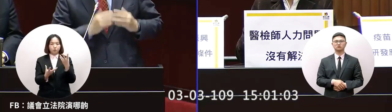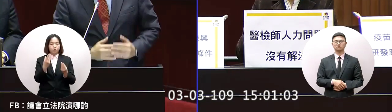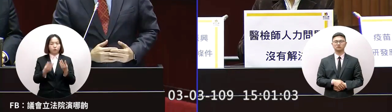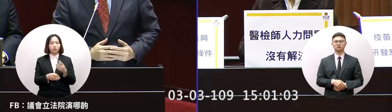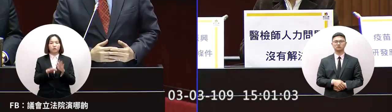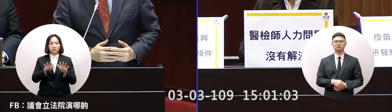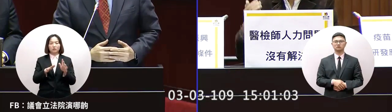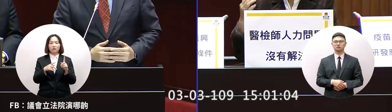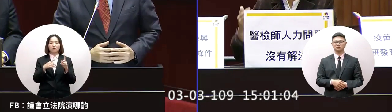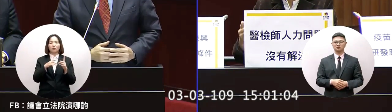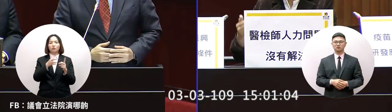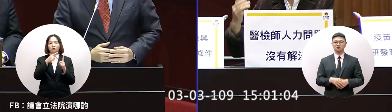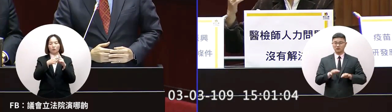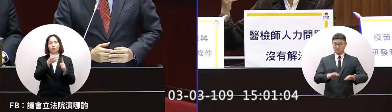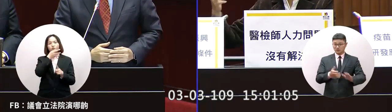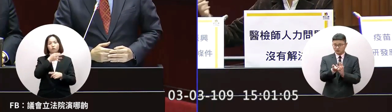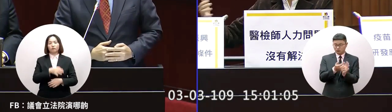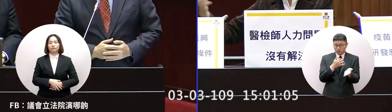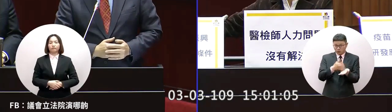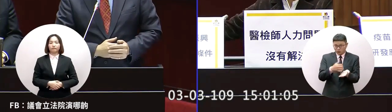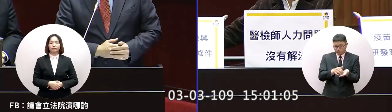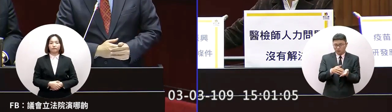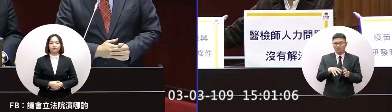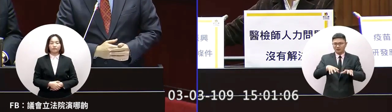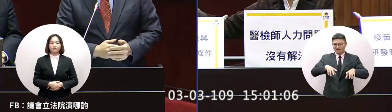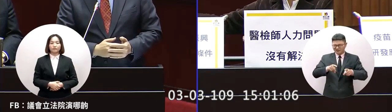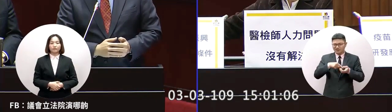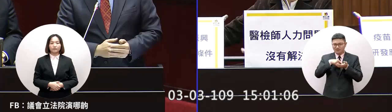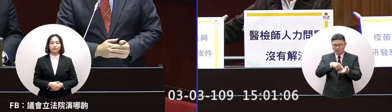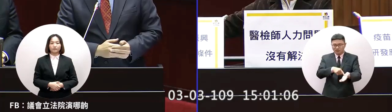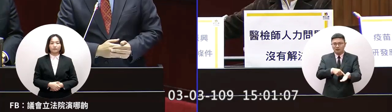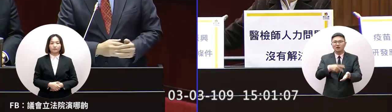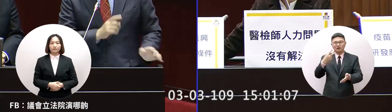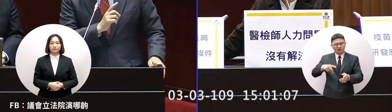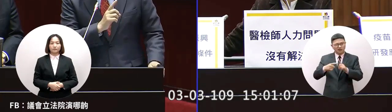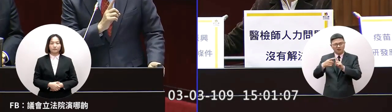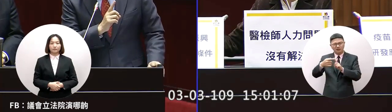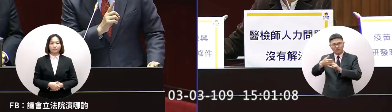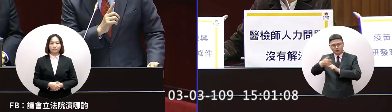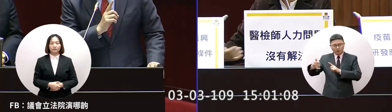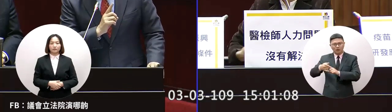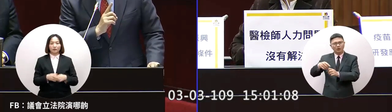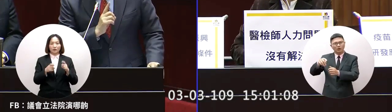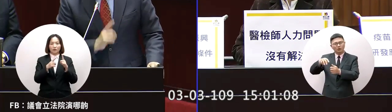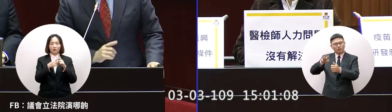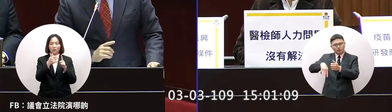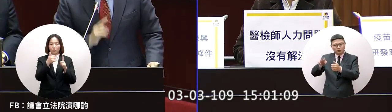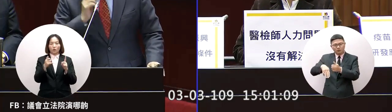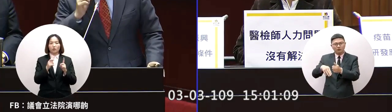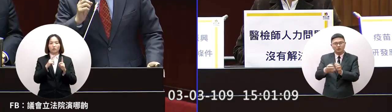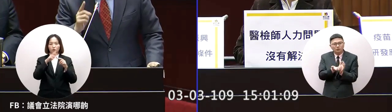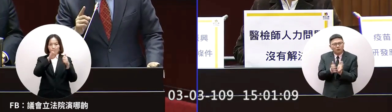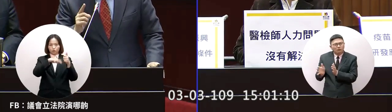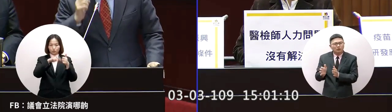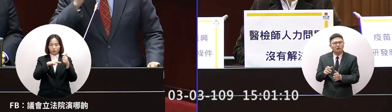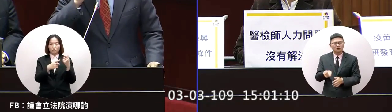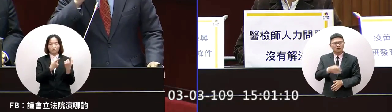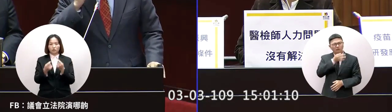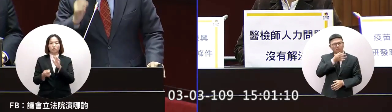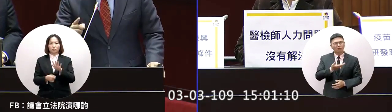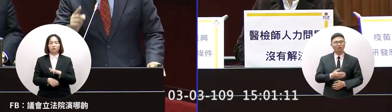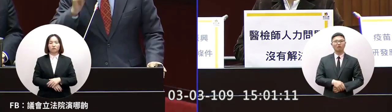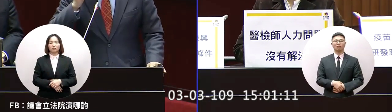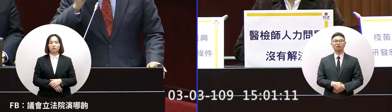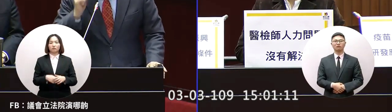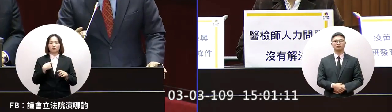讲是没有问题。 先编预算，再去做人员的训练，做储备，可以这样。 人员我们是随时在训练。我跟委员报告，